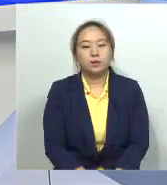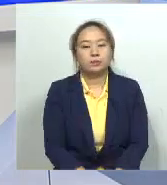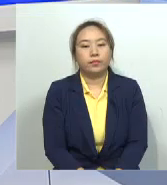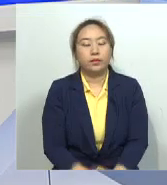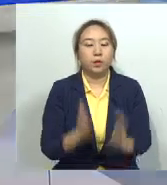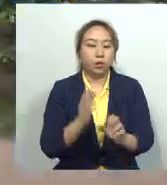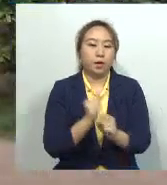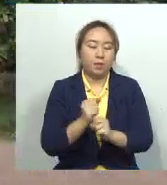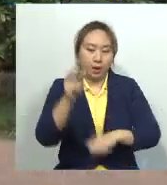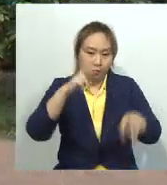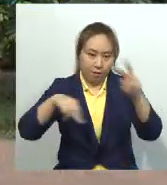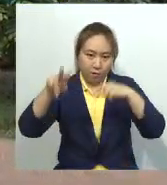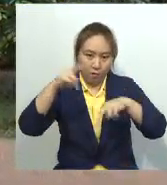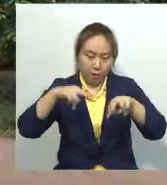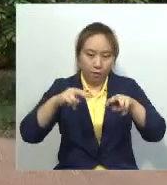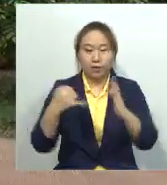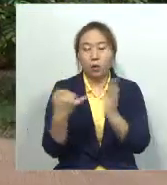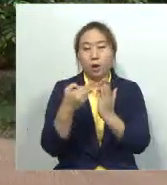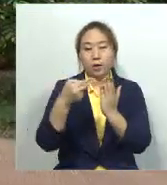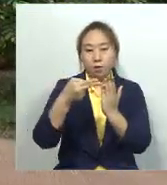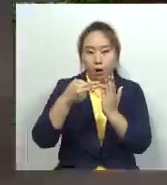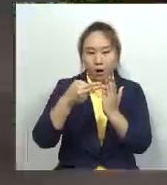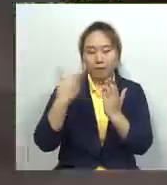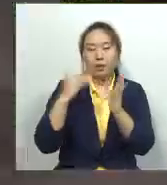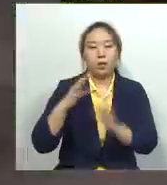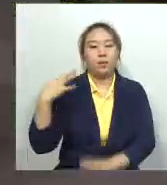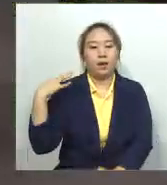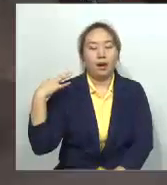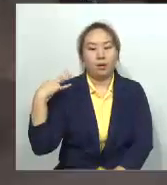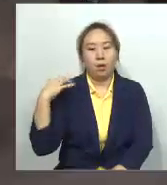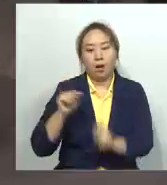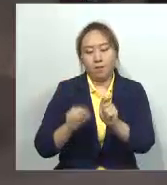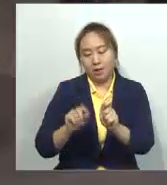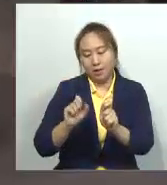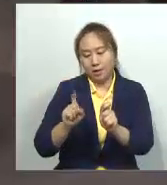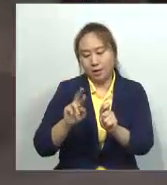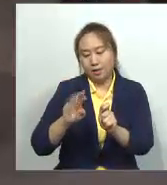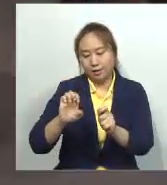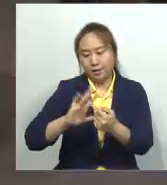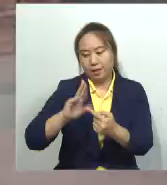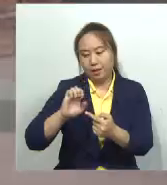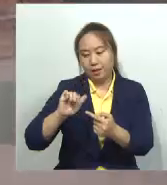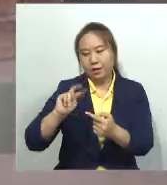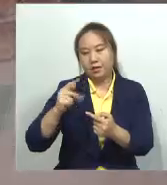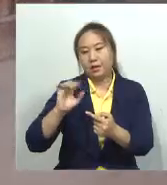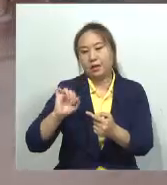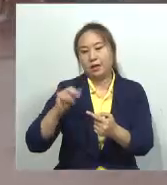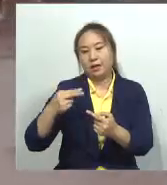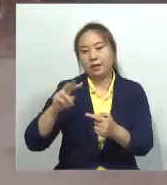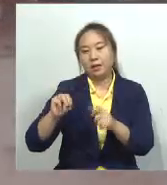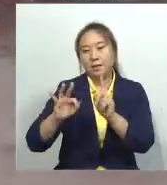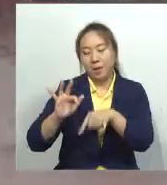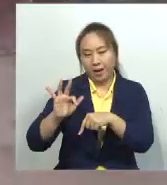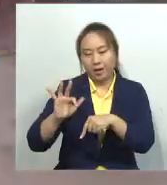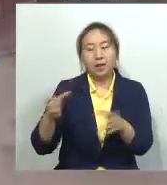เจ้าหน้าที่ฝ่ายปกครองอำเภอศรีเชียงใหม่จังหวัดหนองคายนะครับพร้อมเจ้าหน้าที่อสอำเภอศรีเชียงใหม่และทหารชุดปฏิบัติการจากกองกำลังรักษาความ